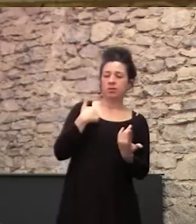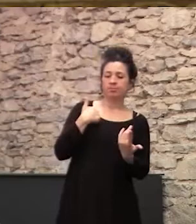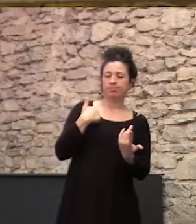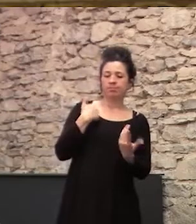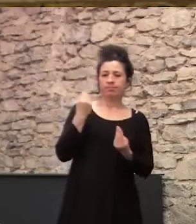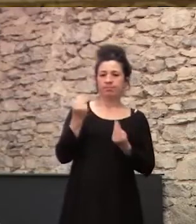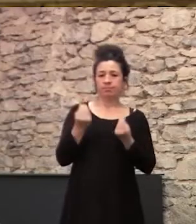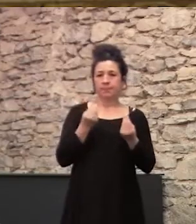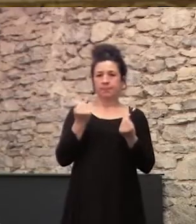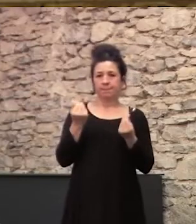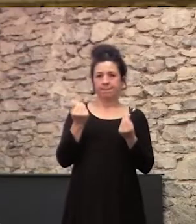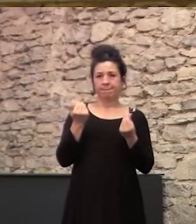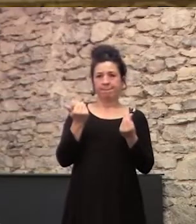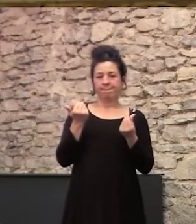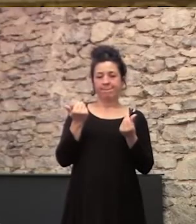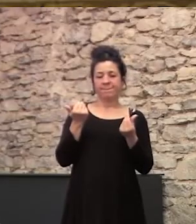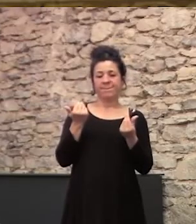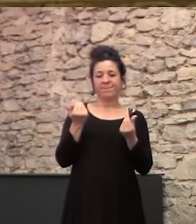batetik, idazle